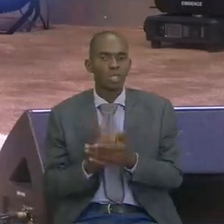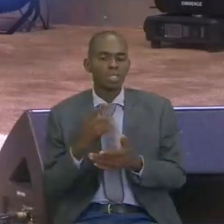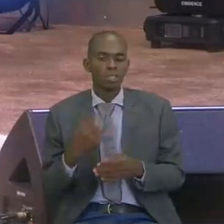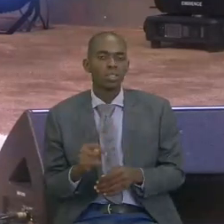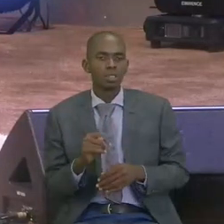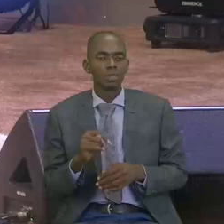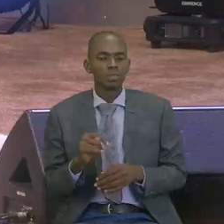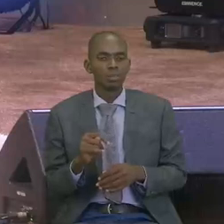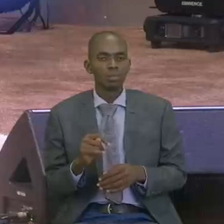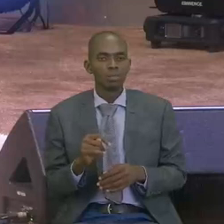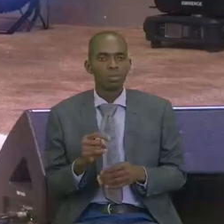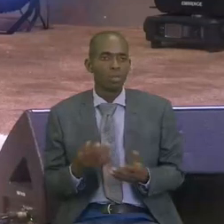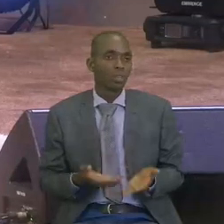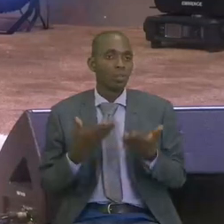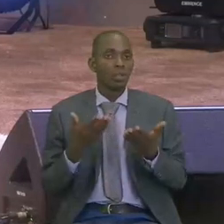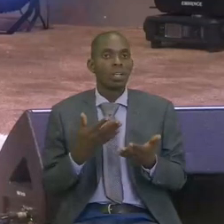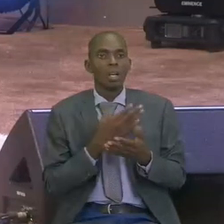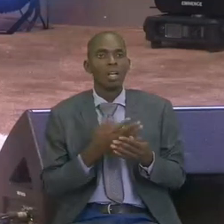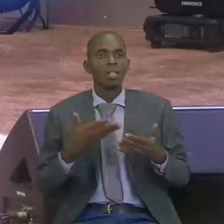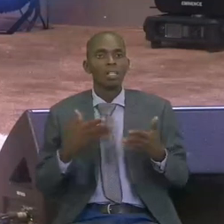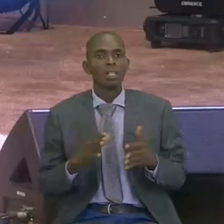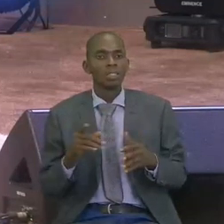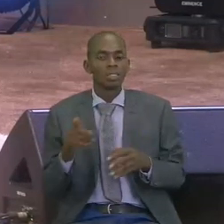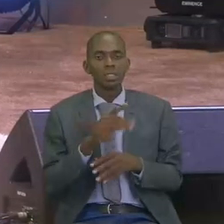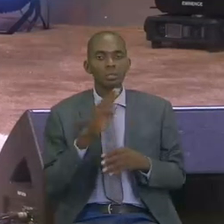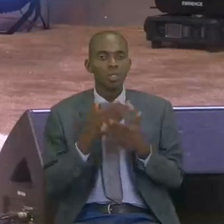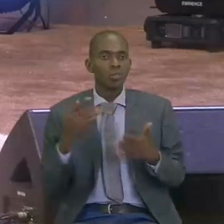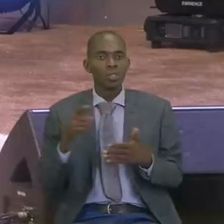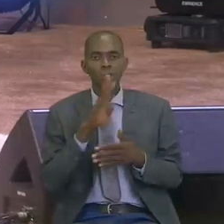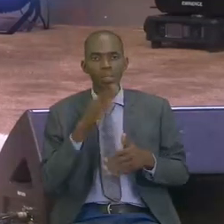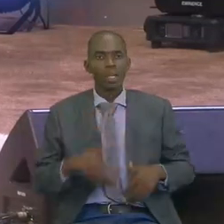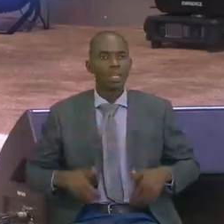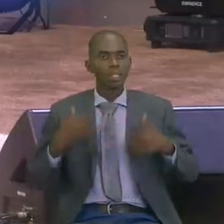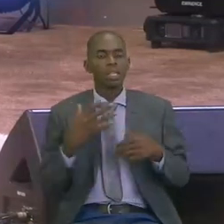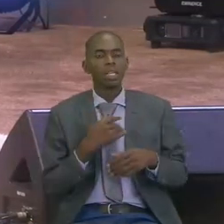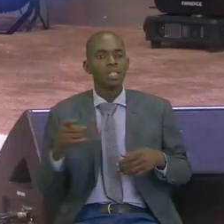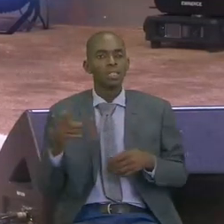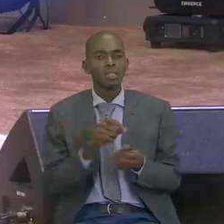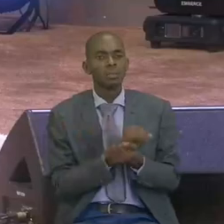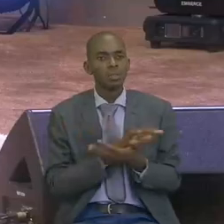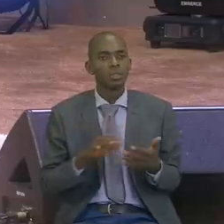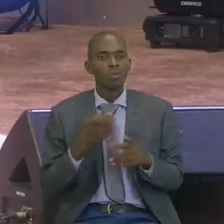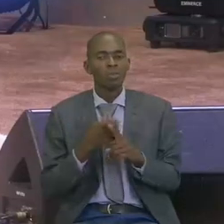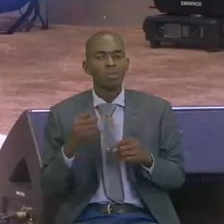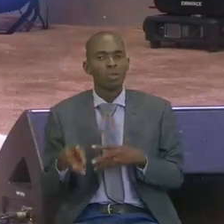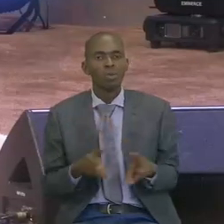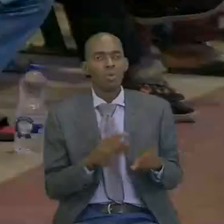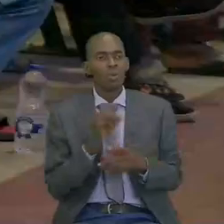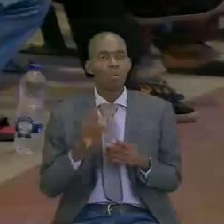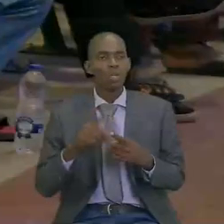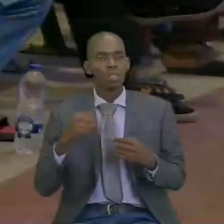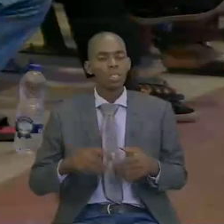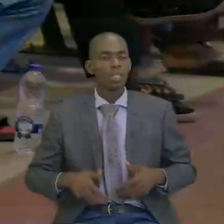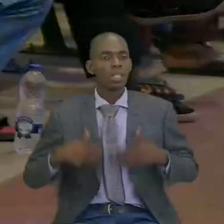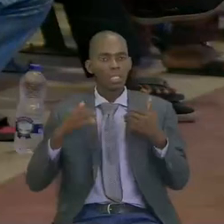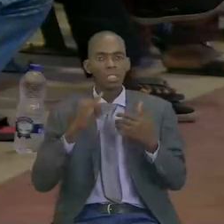le Fils de peur qu'il ne s'irrite et que vous ne périssiez dans votre voie, car sa colère est